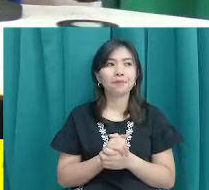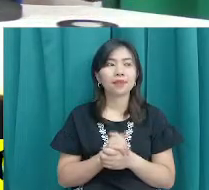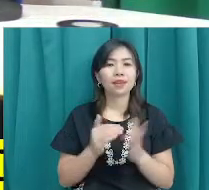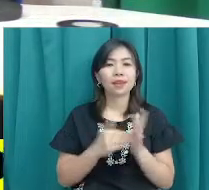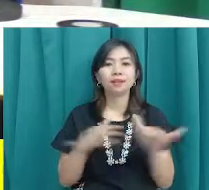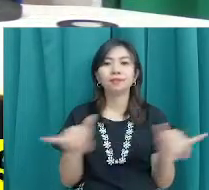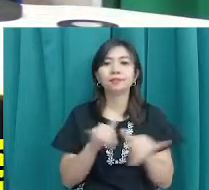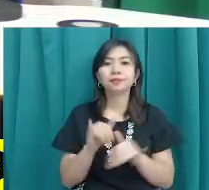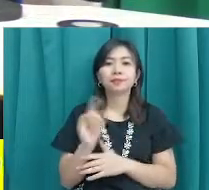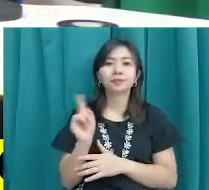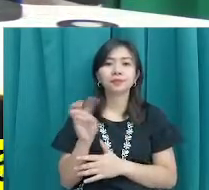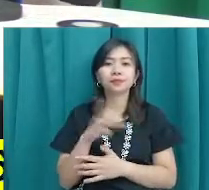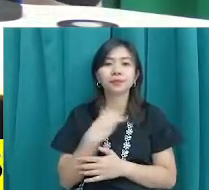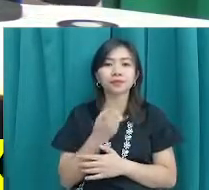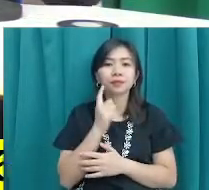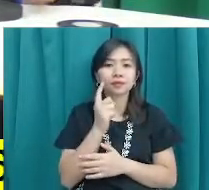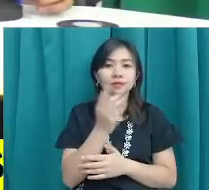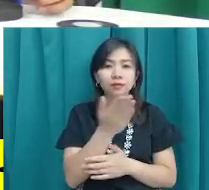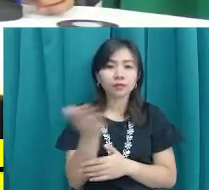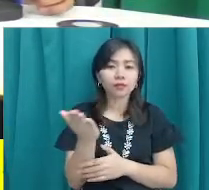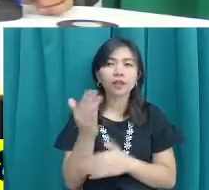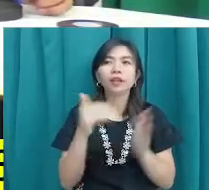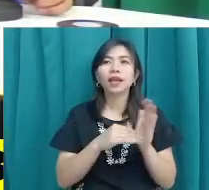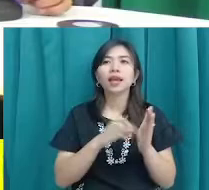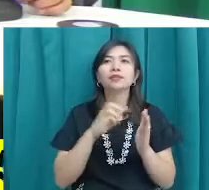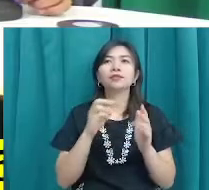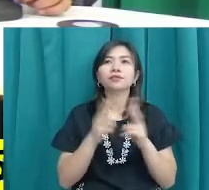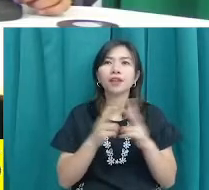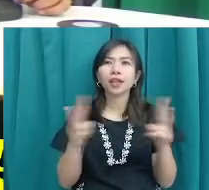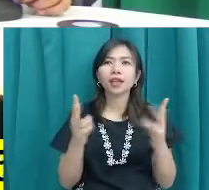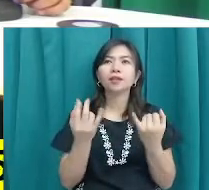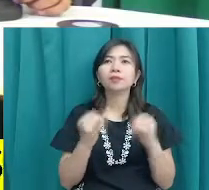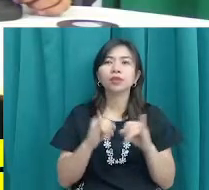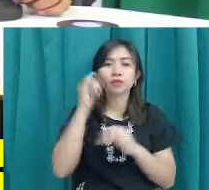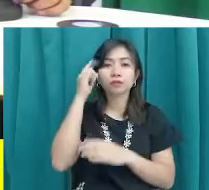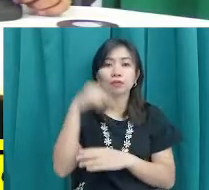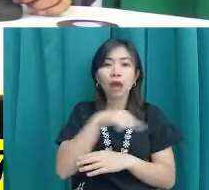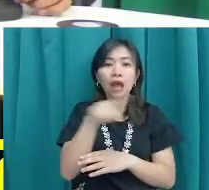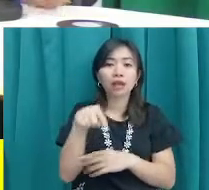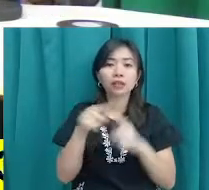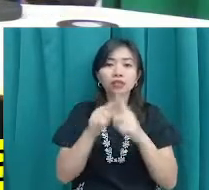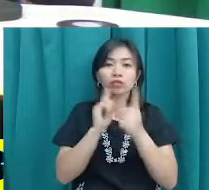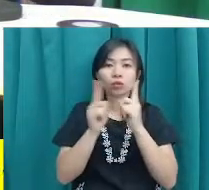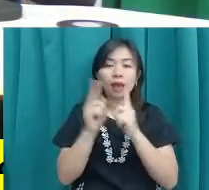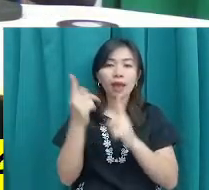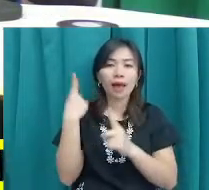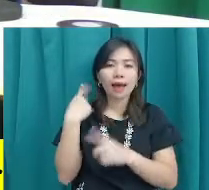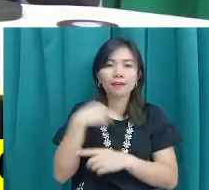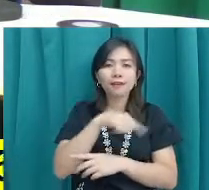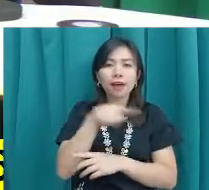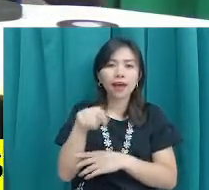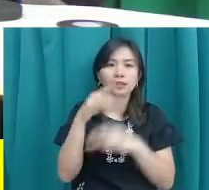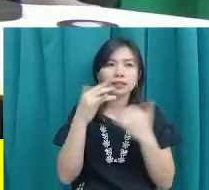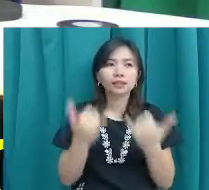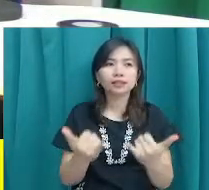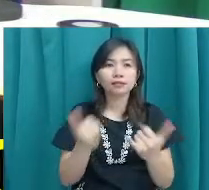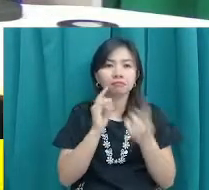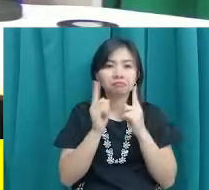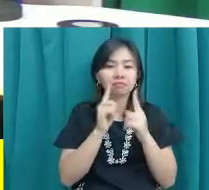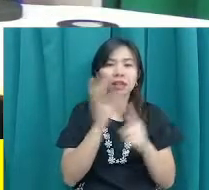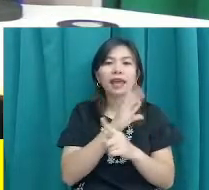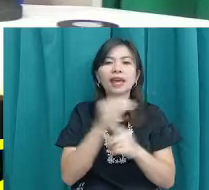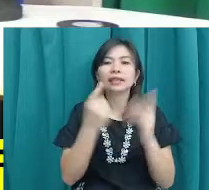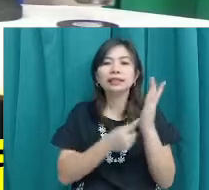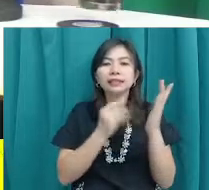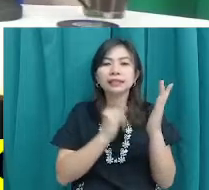sinasabi ko, ay napaka-importante na pag-usapan natin kasi meron tayong topic na diniscuss dito at this is the ender of the